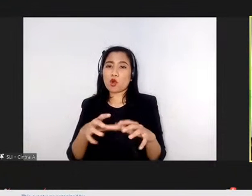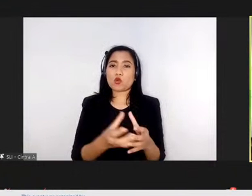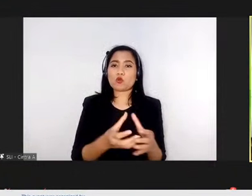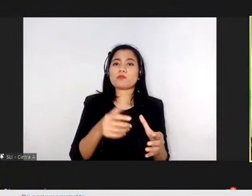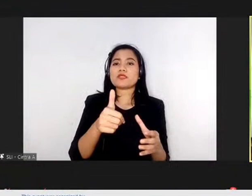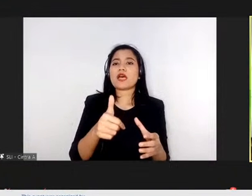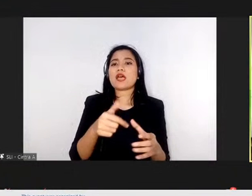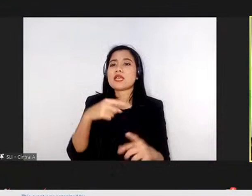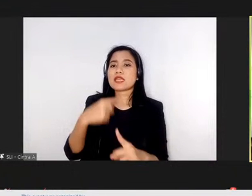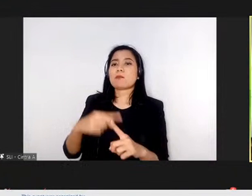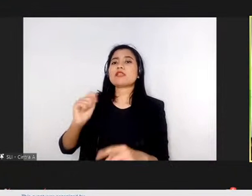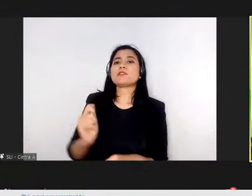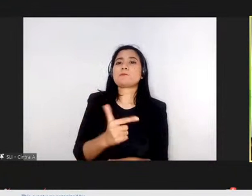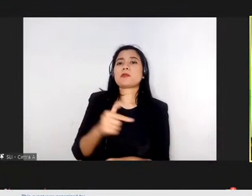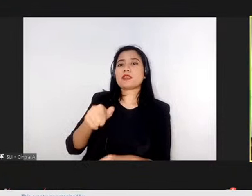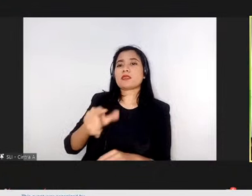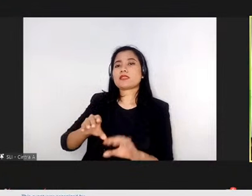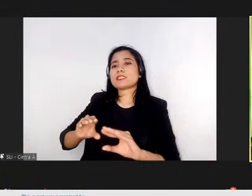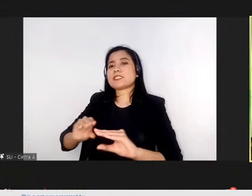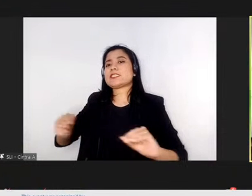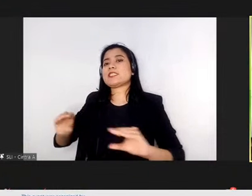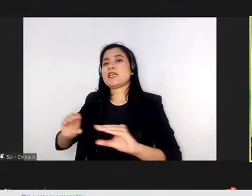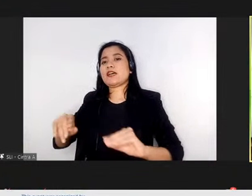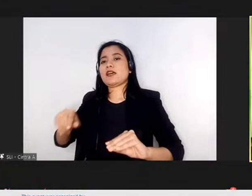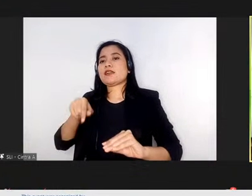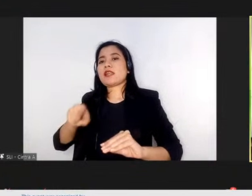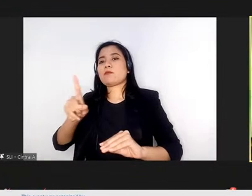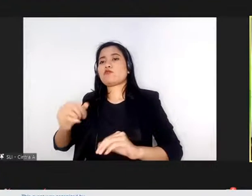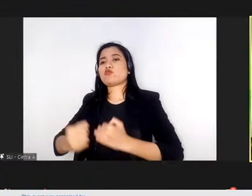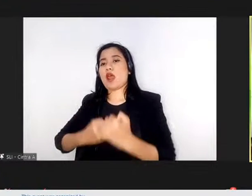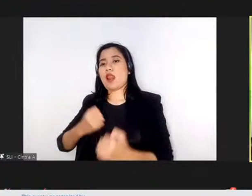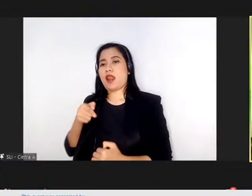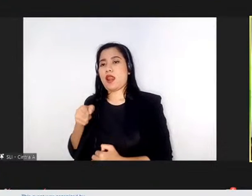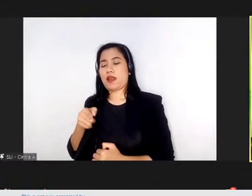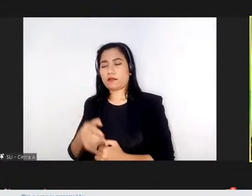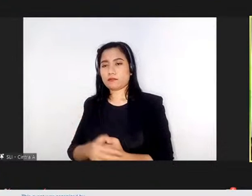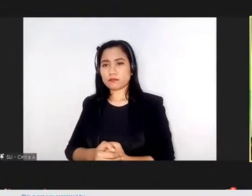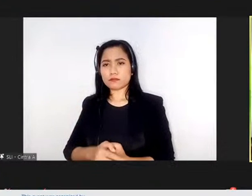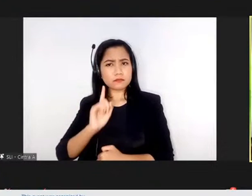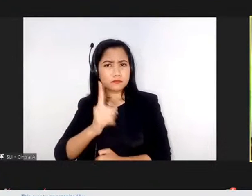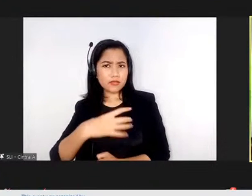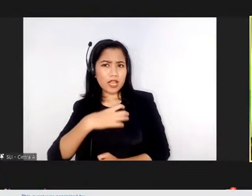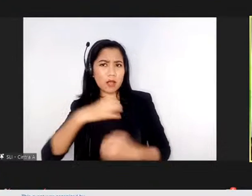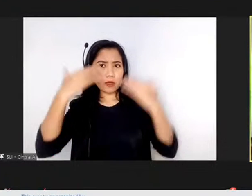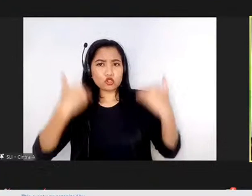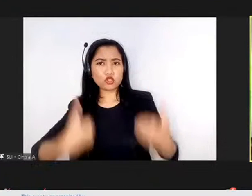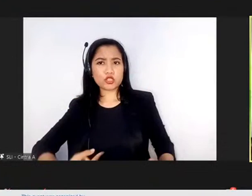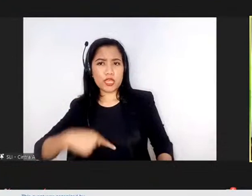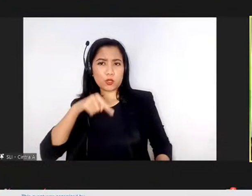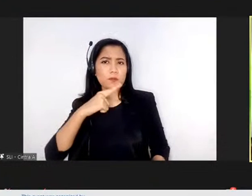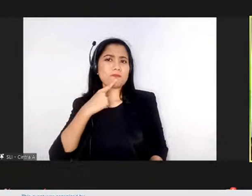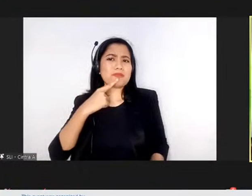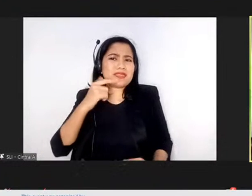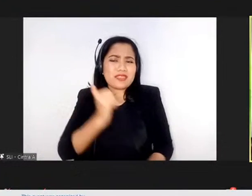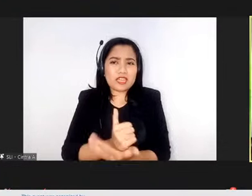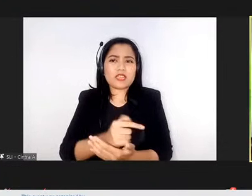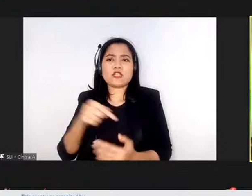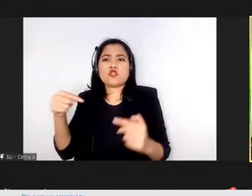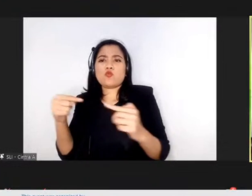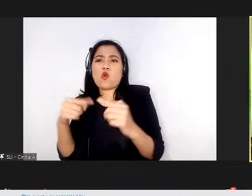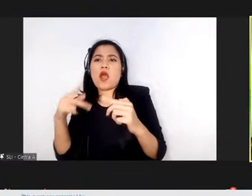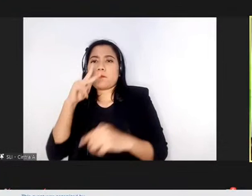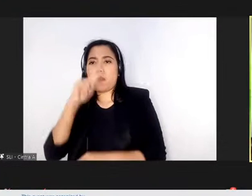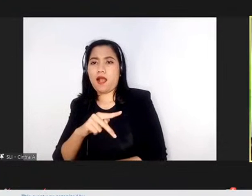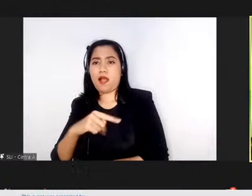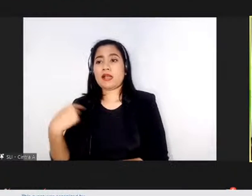keberlanjutan kinerja dari e perusahaan tersebut jadi Mengapa hak kes manusia penting bagi bank dan sebagai bank rtail